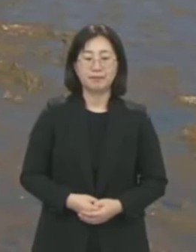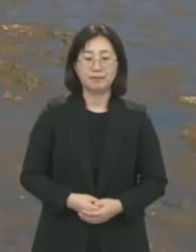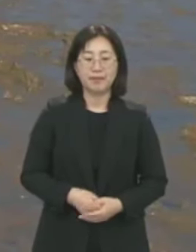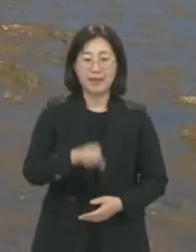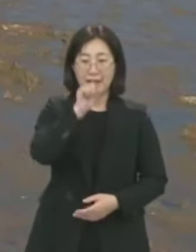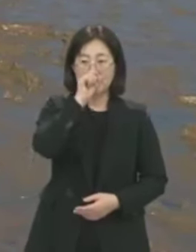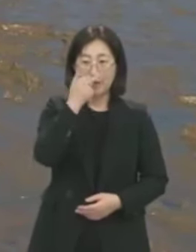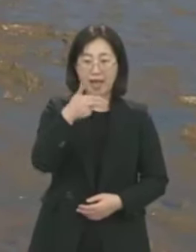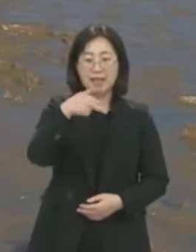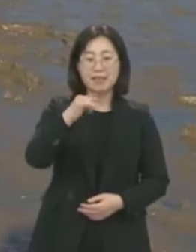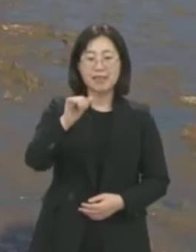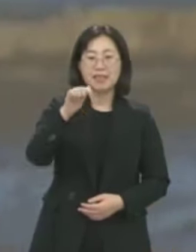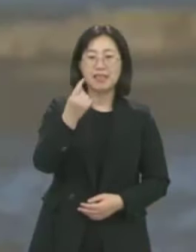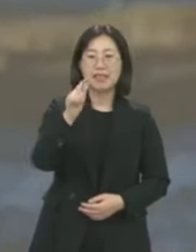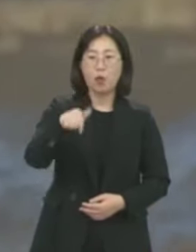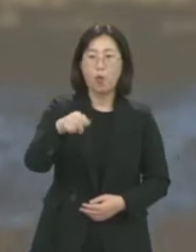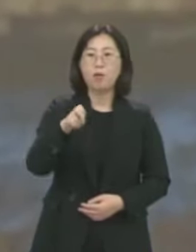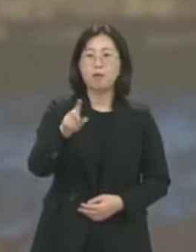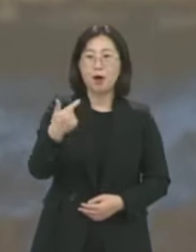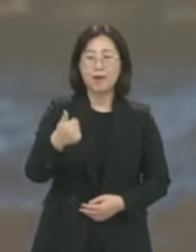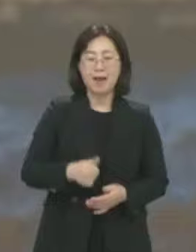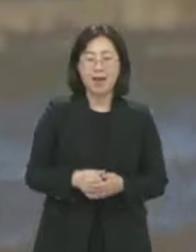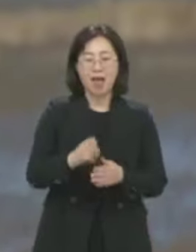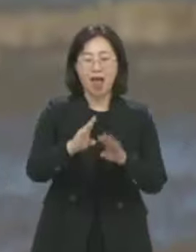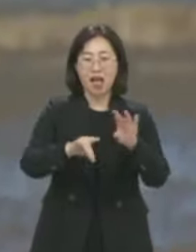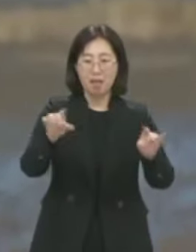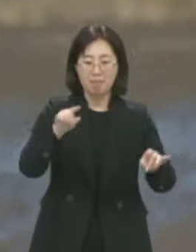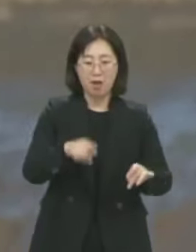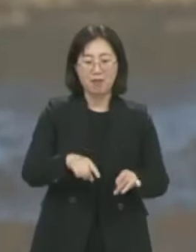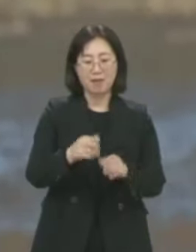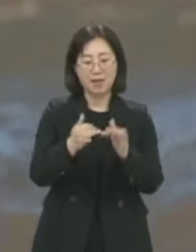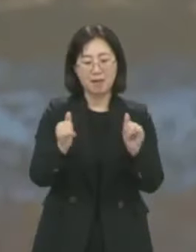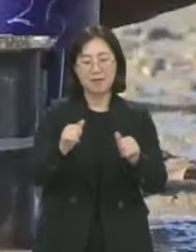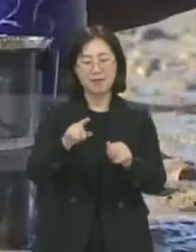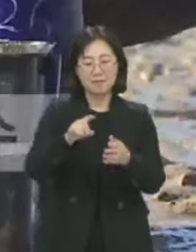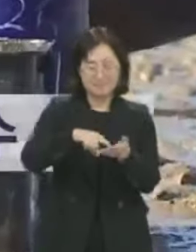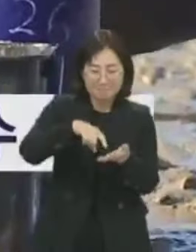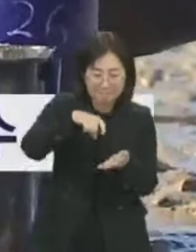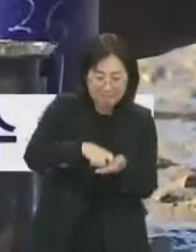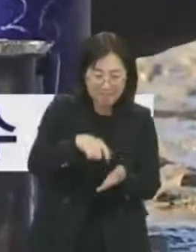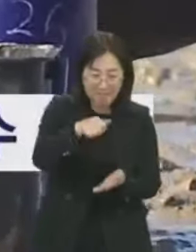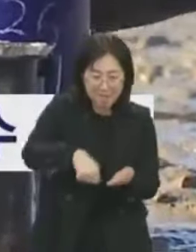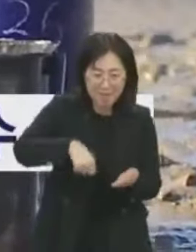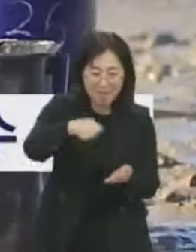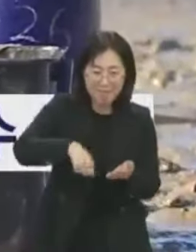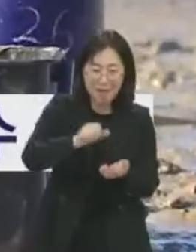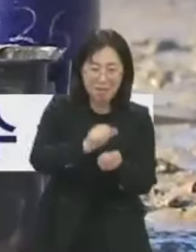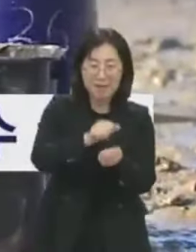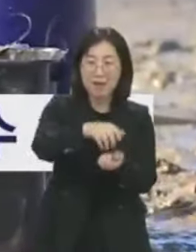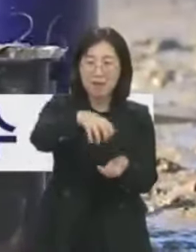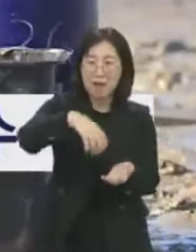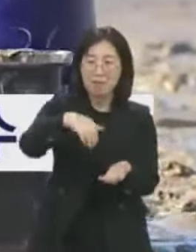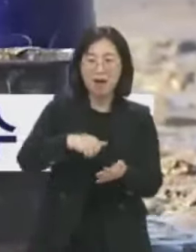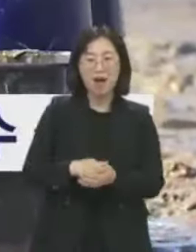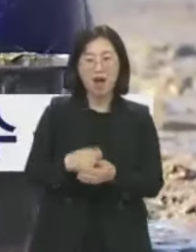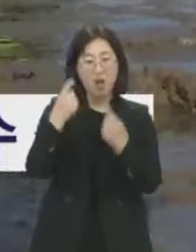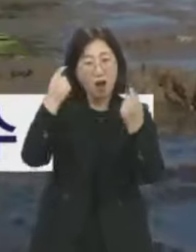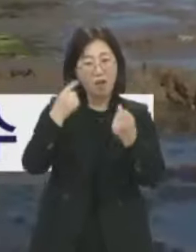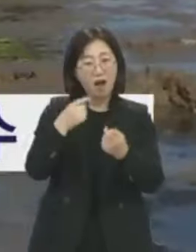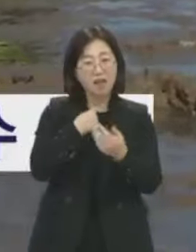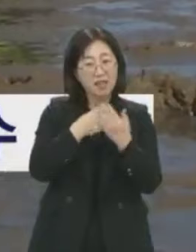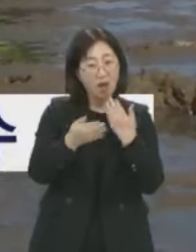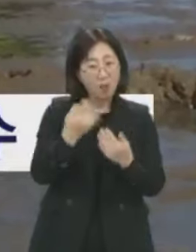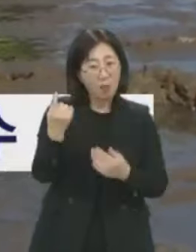서산시 지곡면에 한 갯벌, 사람들이 쪼그려 앉아 바지락을 캐고 있습니다. 체험 관광객처럼 보이지만 서울이나 대전